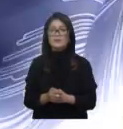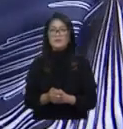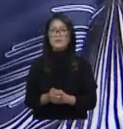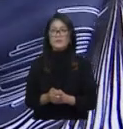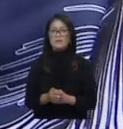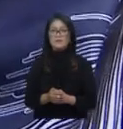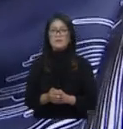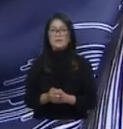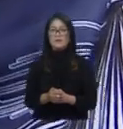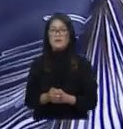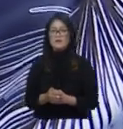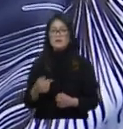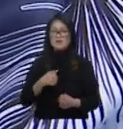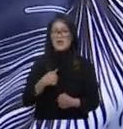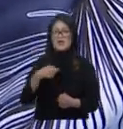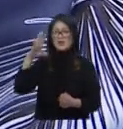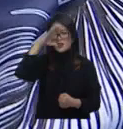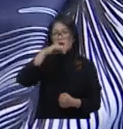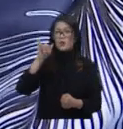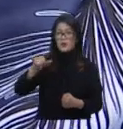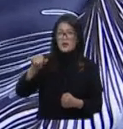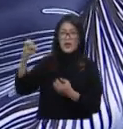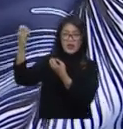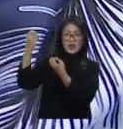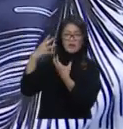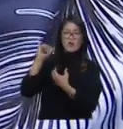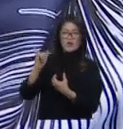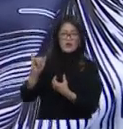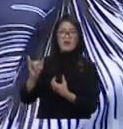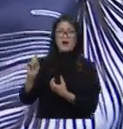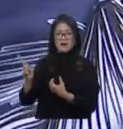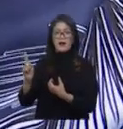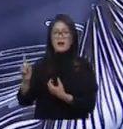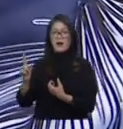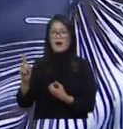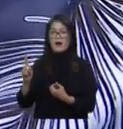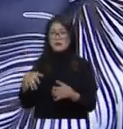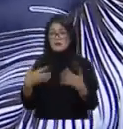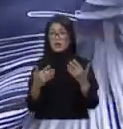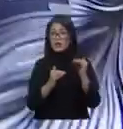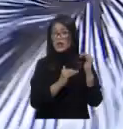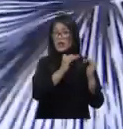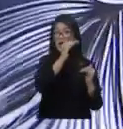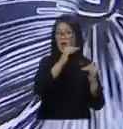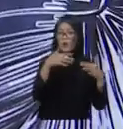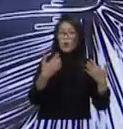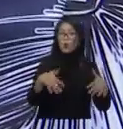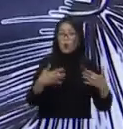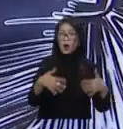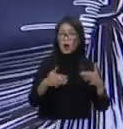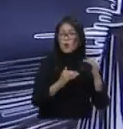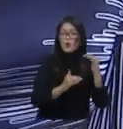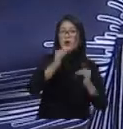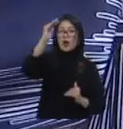So far sih saya udah tahu, cuman ya gitu, kenaikannya itu fantastis sekali ya, karena saya berasa sekali orang